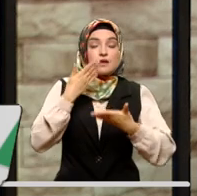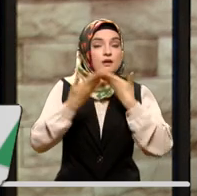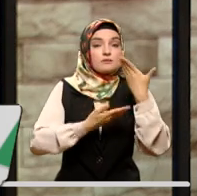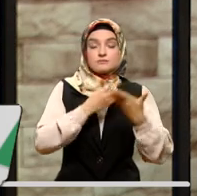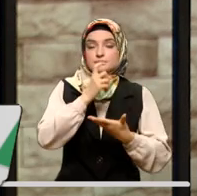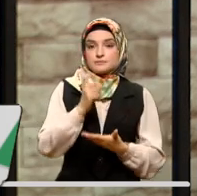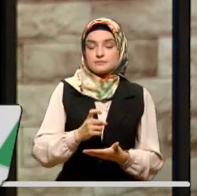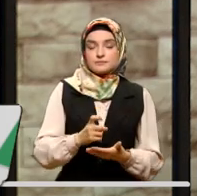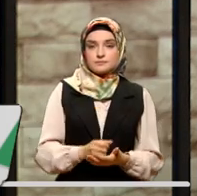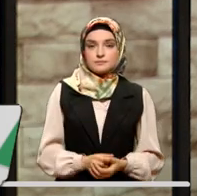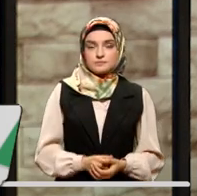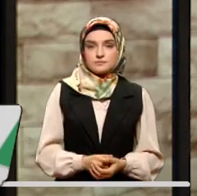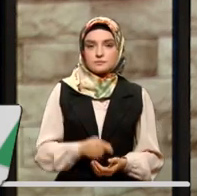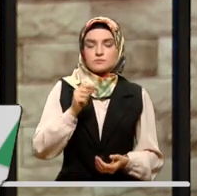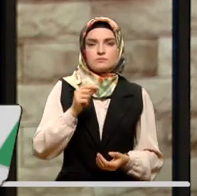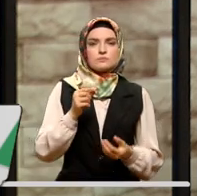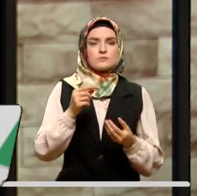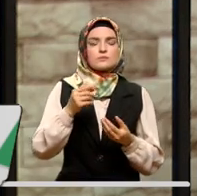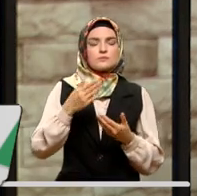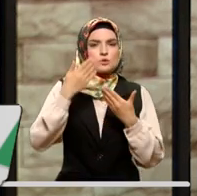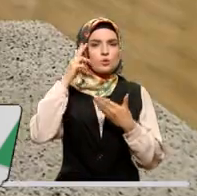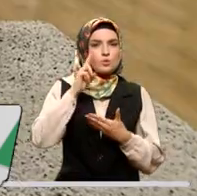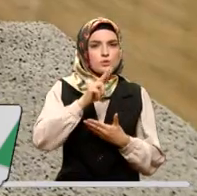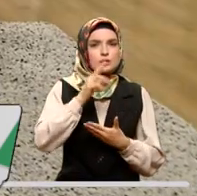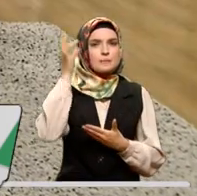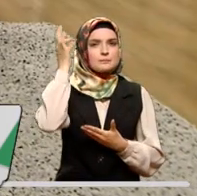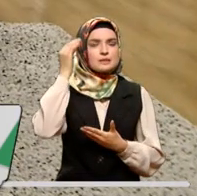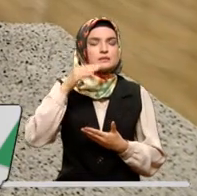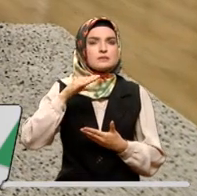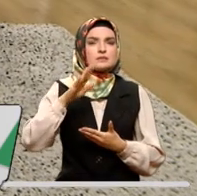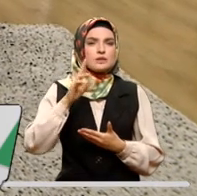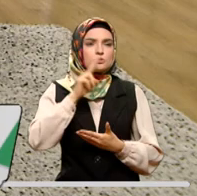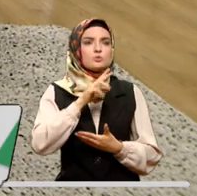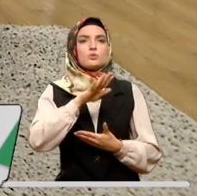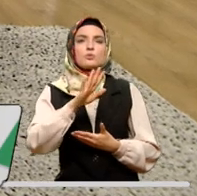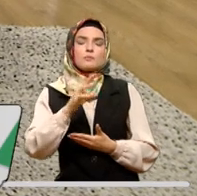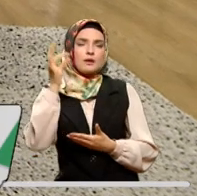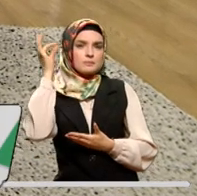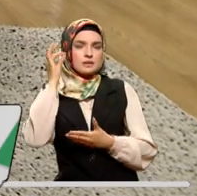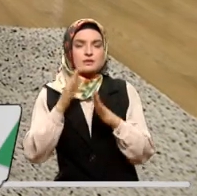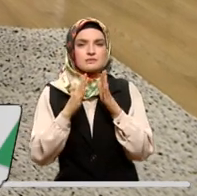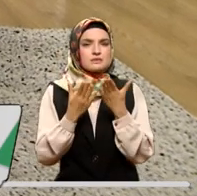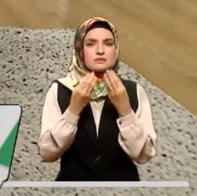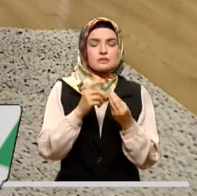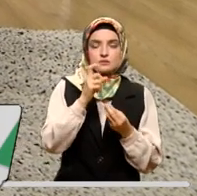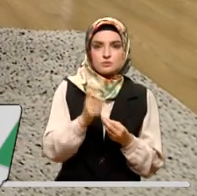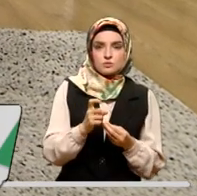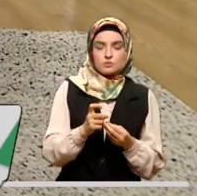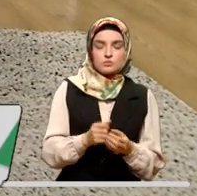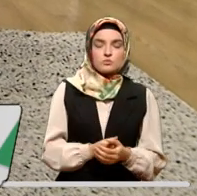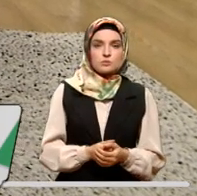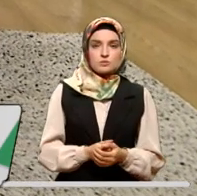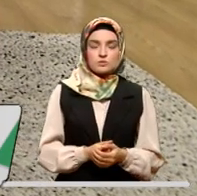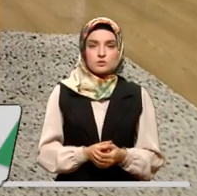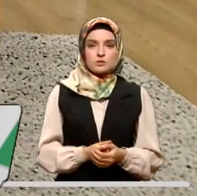Yani somut bilgiyle değil, soyut öğrenme, çünkü kapalı çocuk orada soyut öğrenmeye. O zaman somut